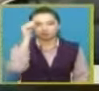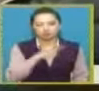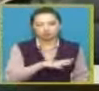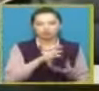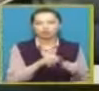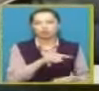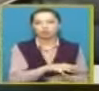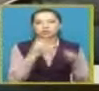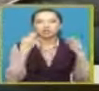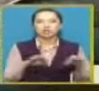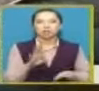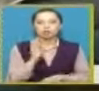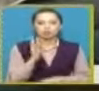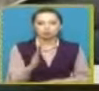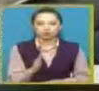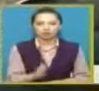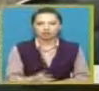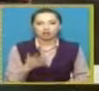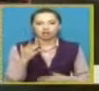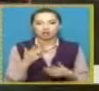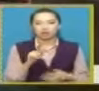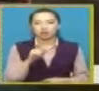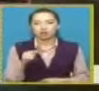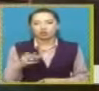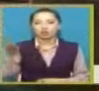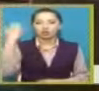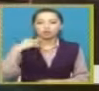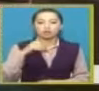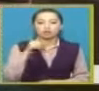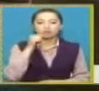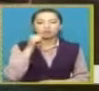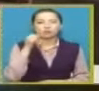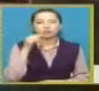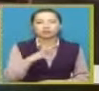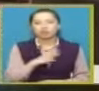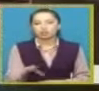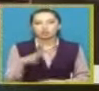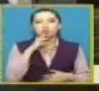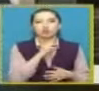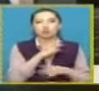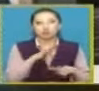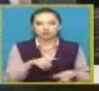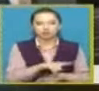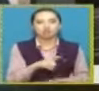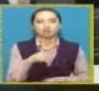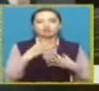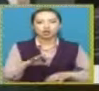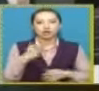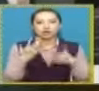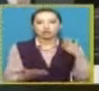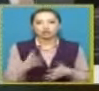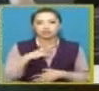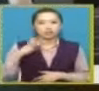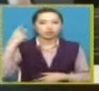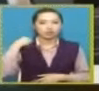қылмыстық жауапкершіліктен босатылады. Алайда бұл рақымшылық бұрын сотты болмаған азаматтарға ғана қолданылады. Жәбірленушінің алдынан өтті,